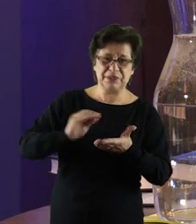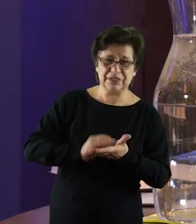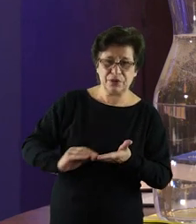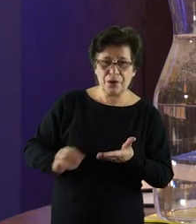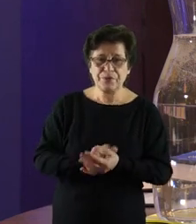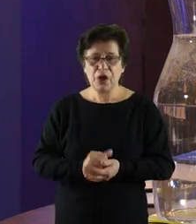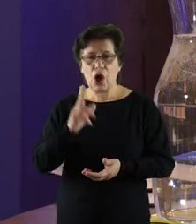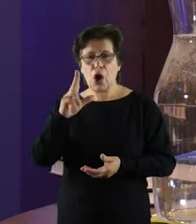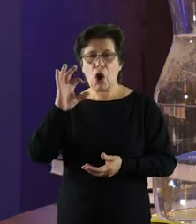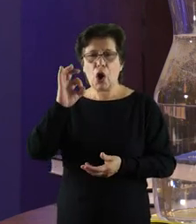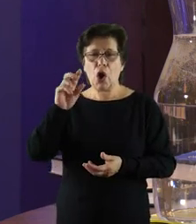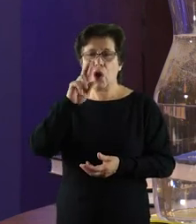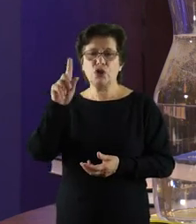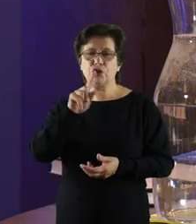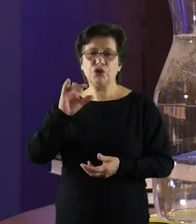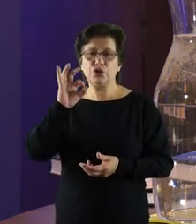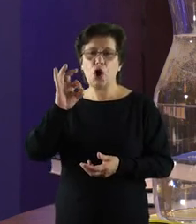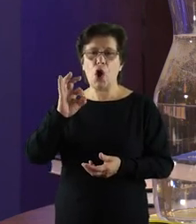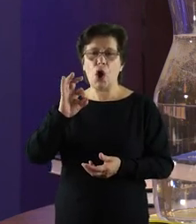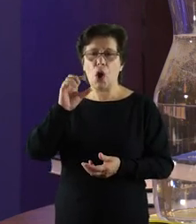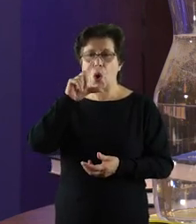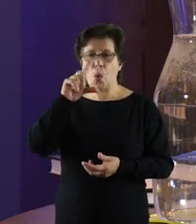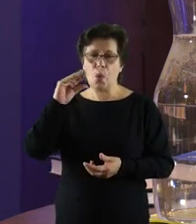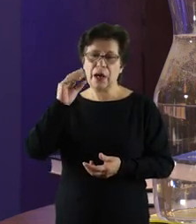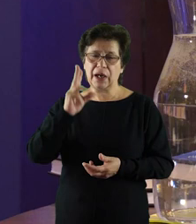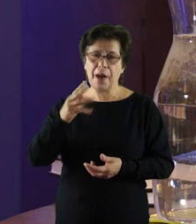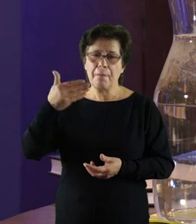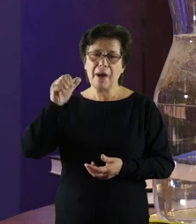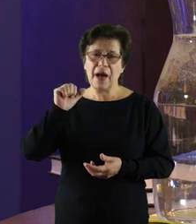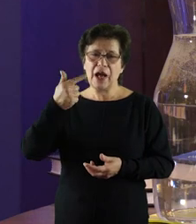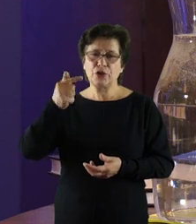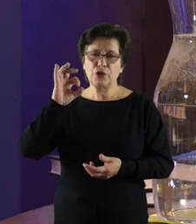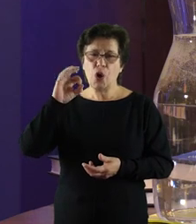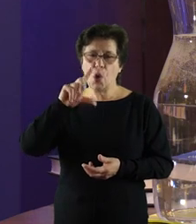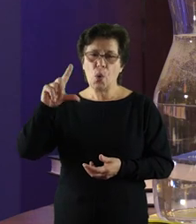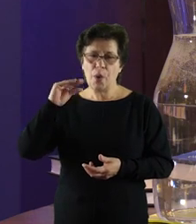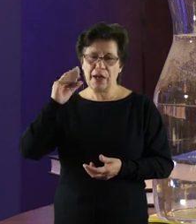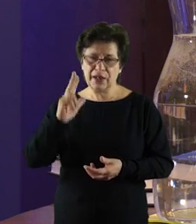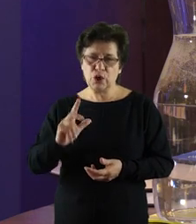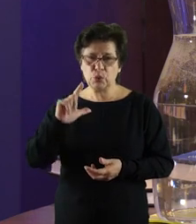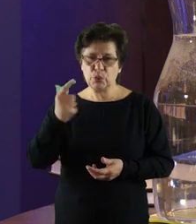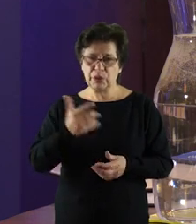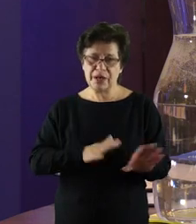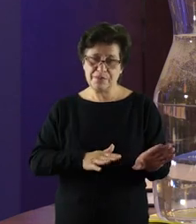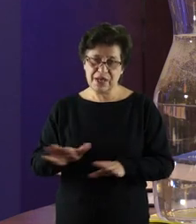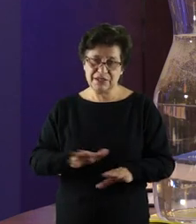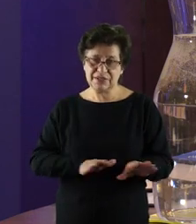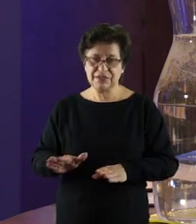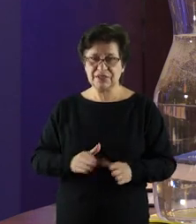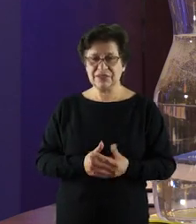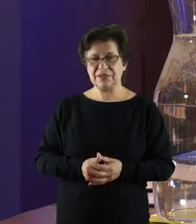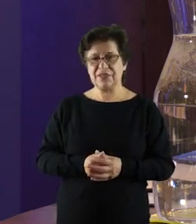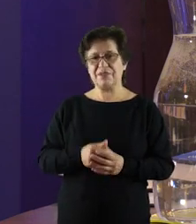Koziołku Matołku. Tylko już nie pamiętam, która z tych książek. Chyba wystarczy. Dziękuję za pytanie, które pozwoliło mi